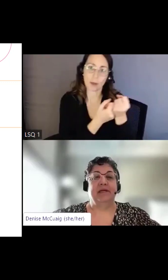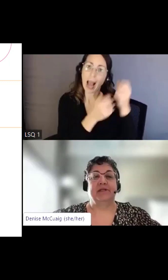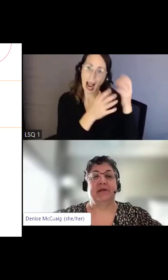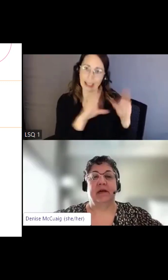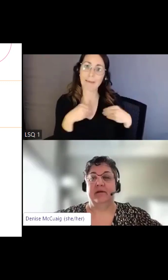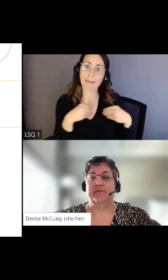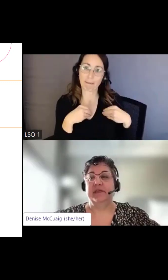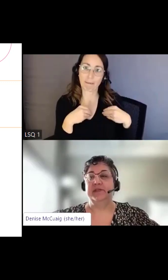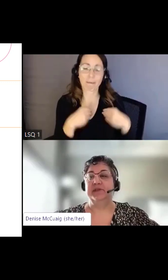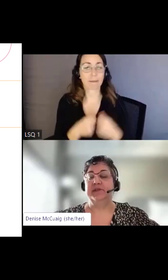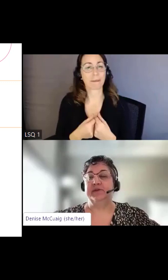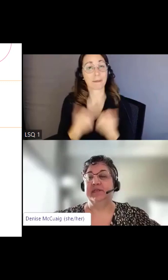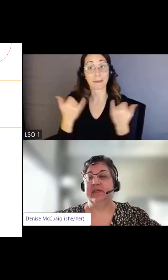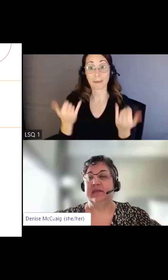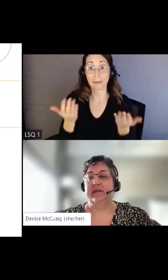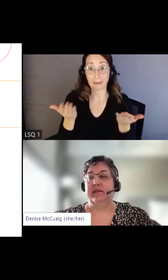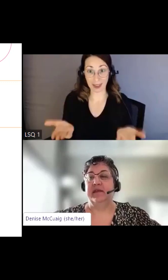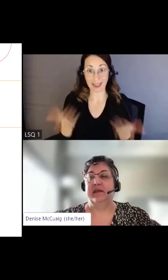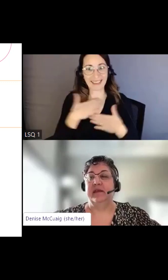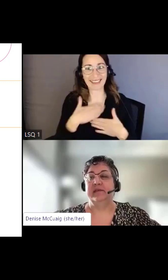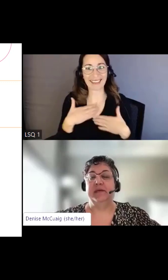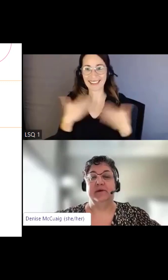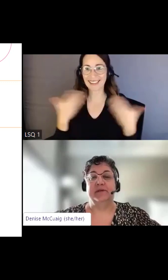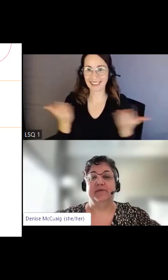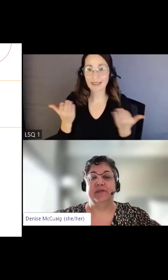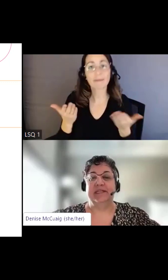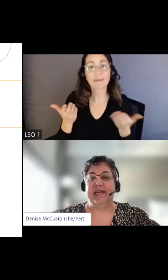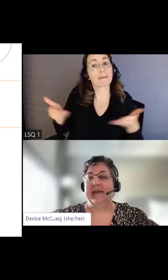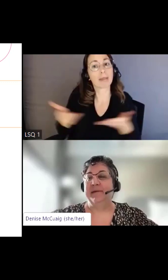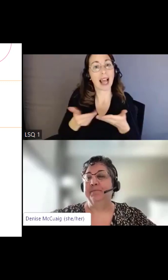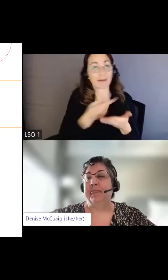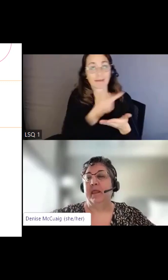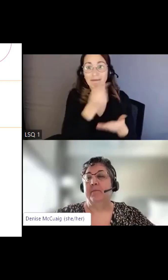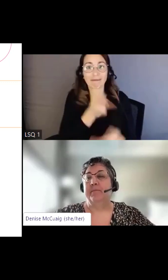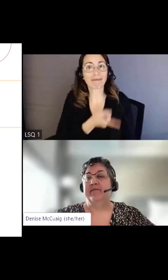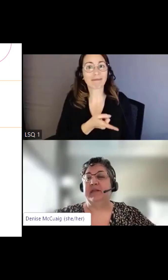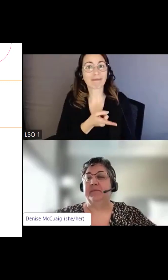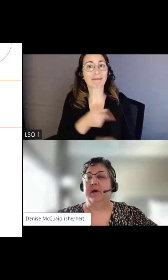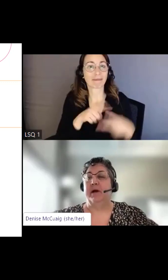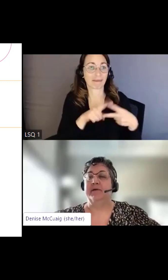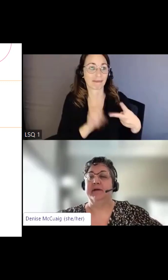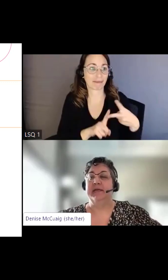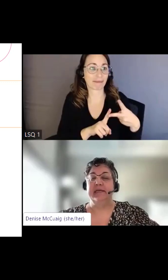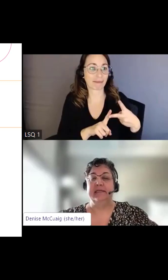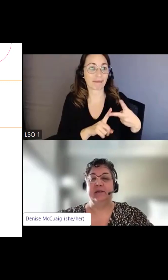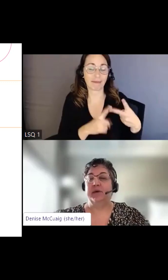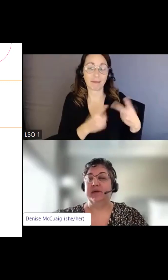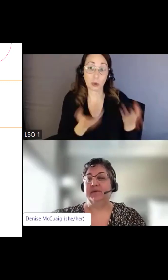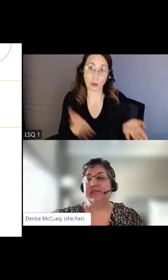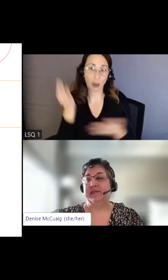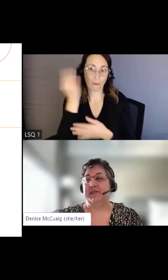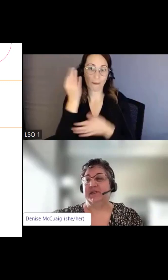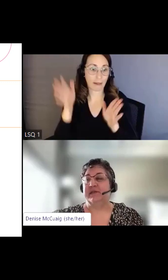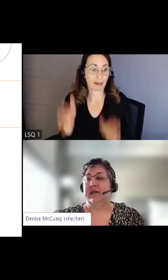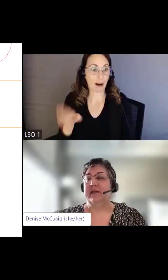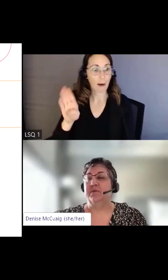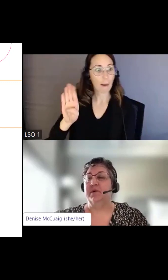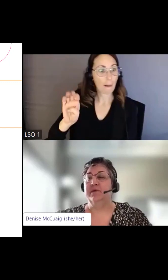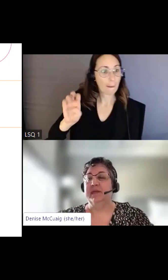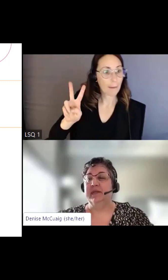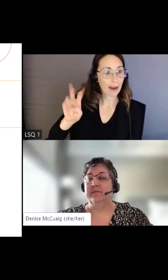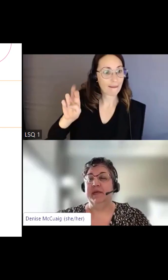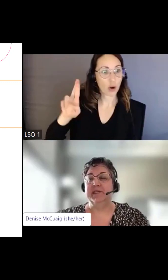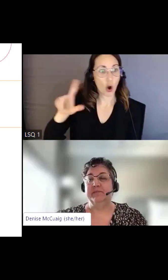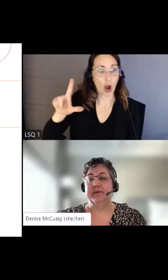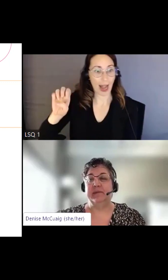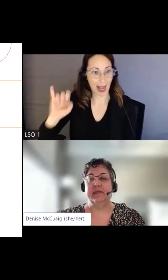présenter les intervenants d'aujourd'hui. Beverly Pomeroy est une chercheuse queer. C'est une spécialiste